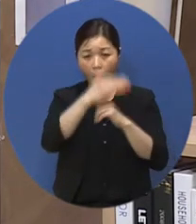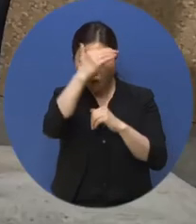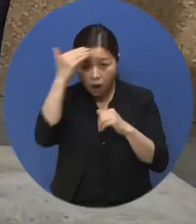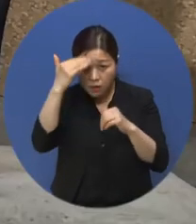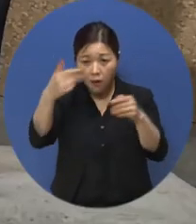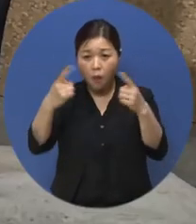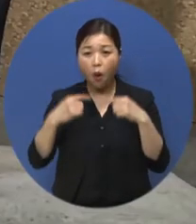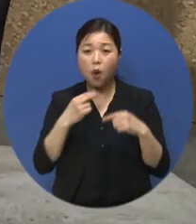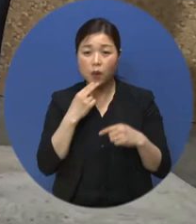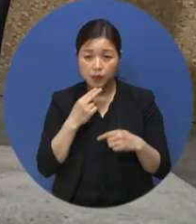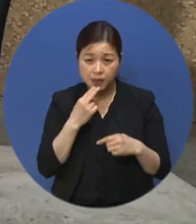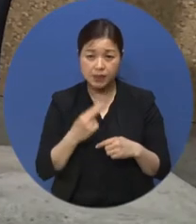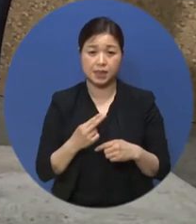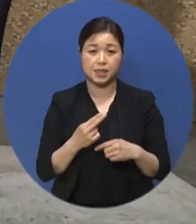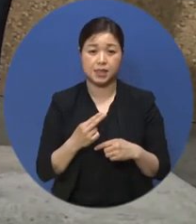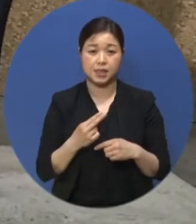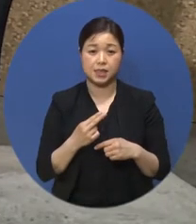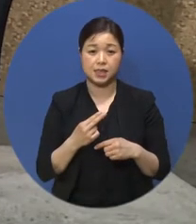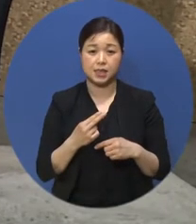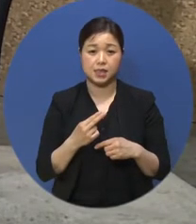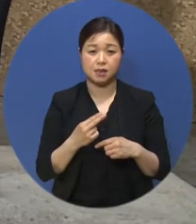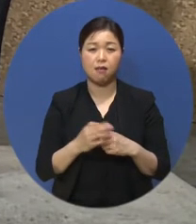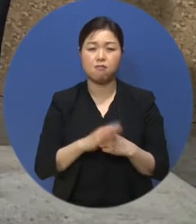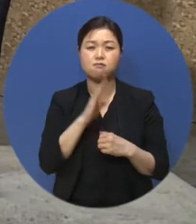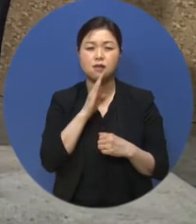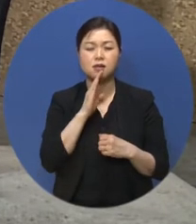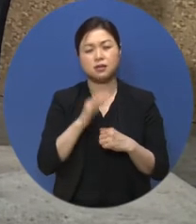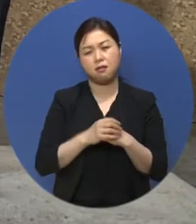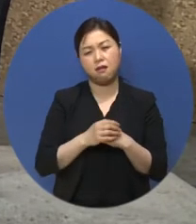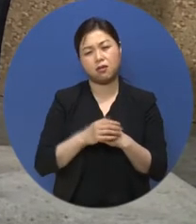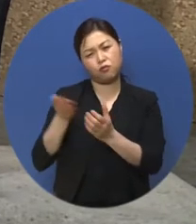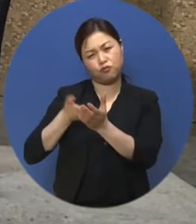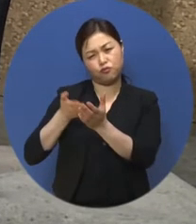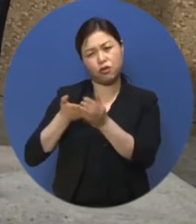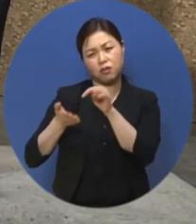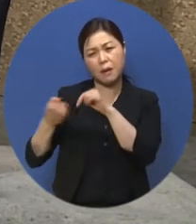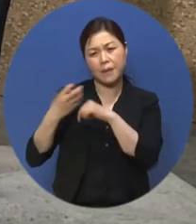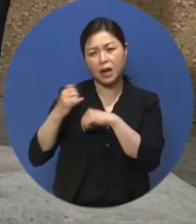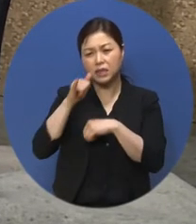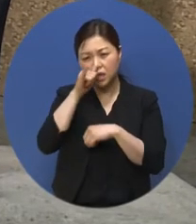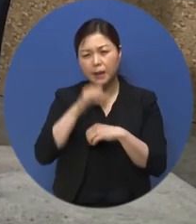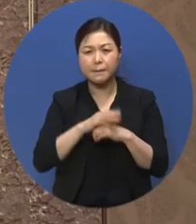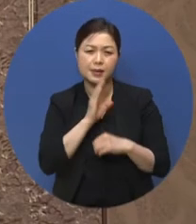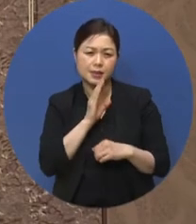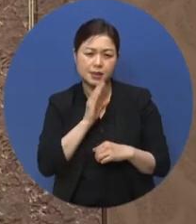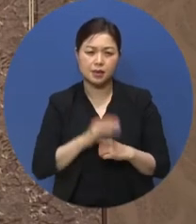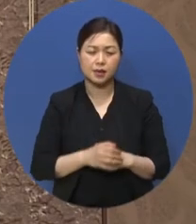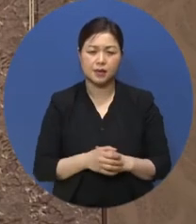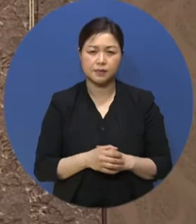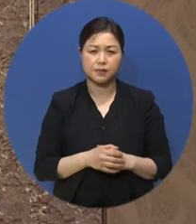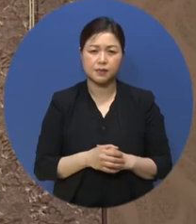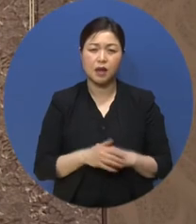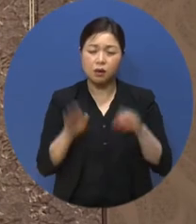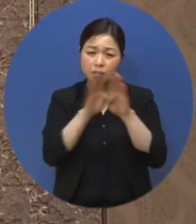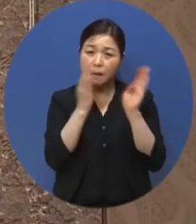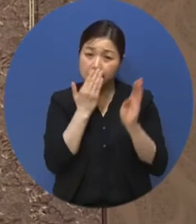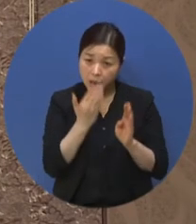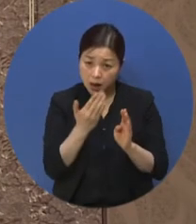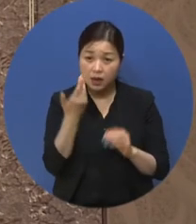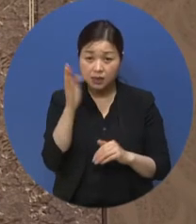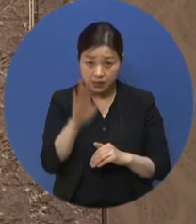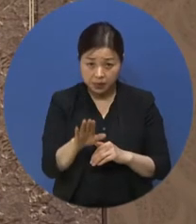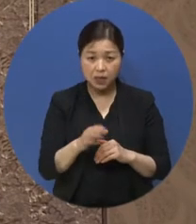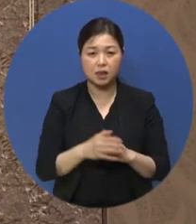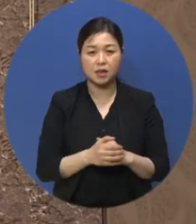없이 무관객으로 네. 네, 매스컴에서는 그런 얘기가 하더라고요. 네, 일본에서는 할 수가 있다고 하더라고요. 네. 할 수는 있겠죠. 그런데 네. 이제